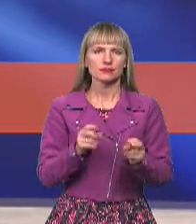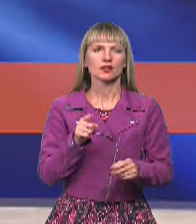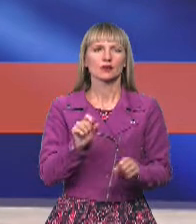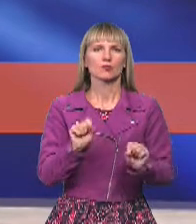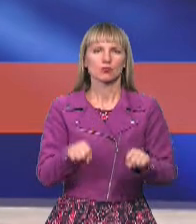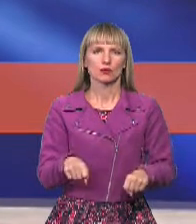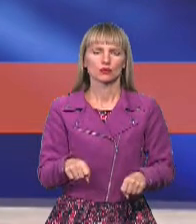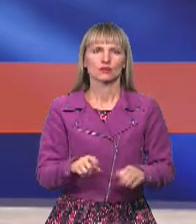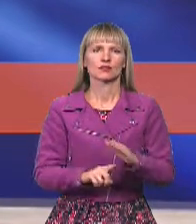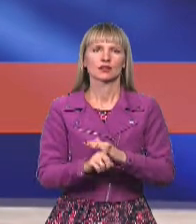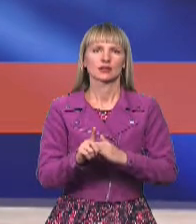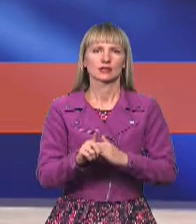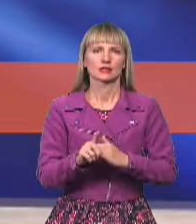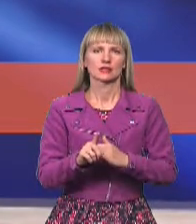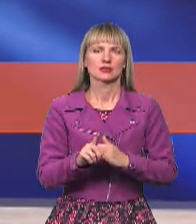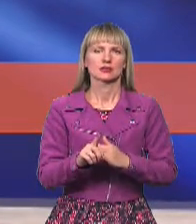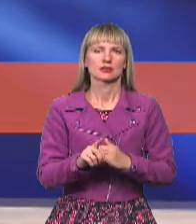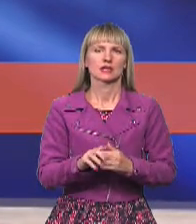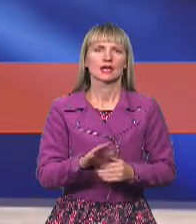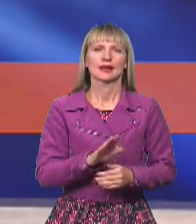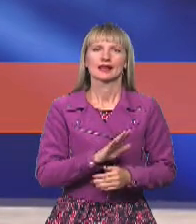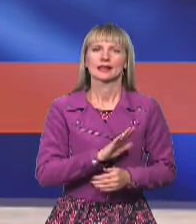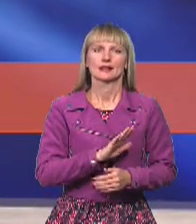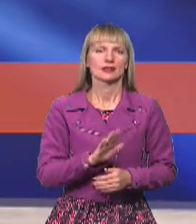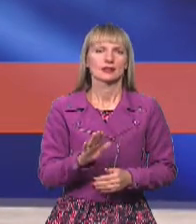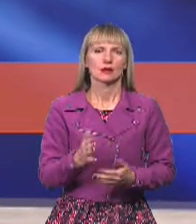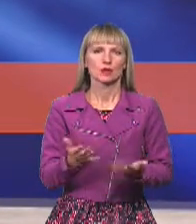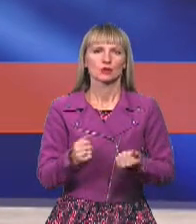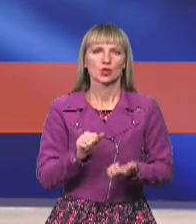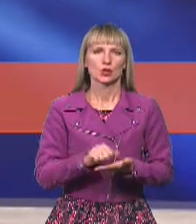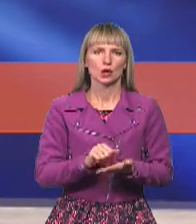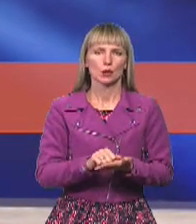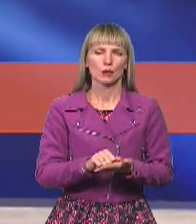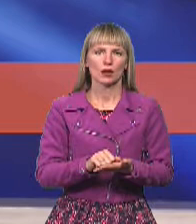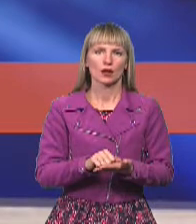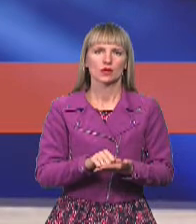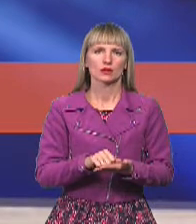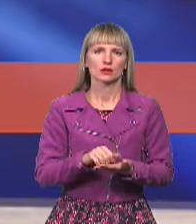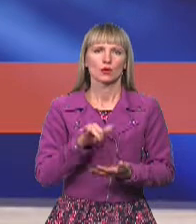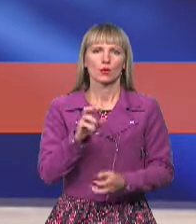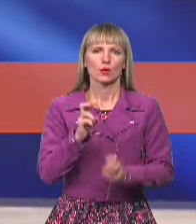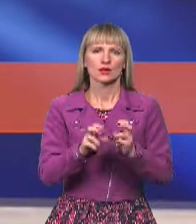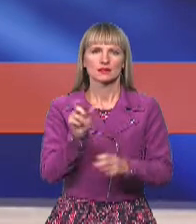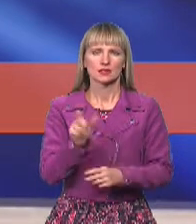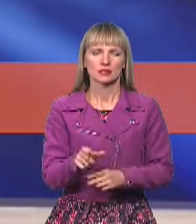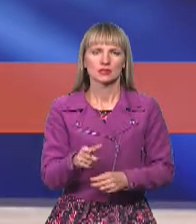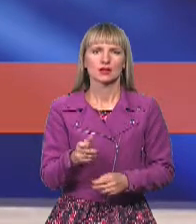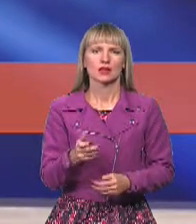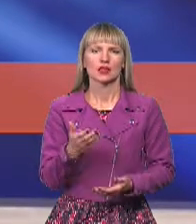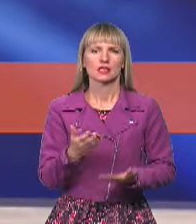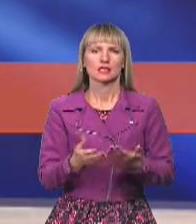может внедриться, не сертифицируясь производителем. То есть Если даже потребитель видит,